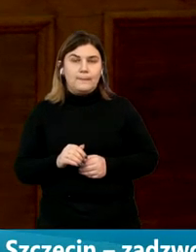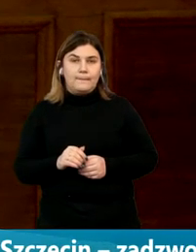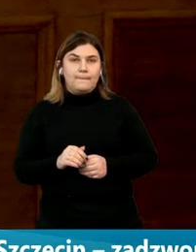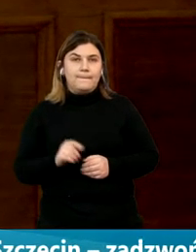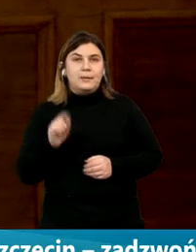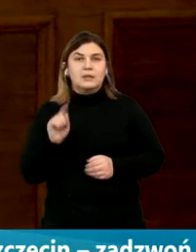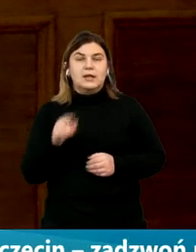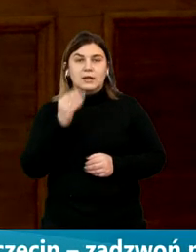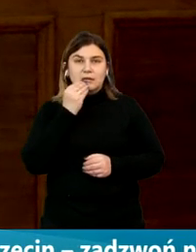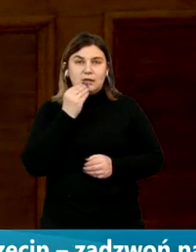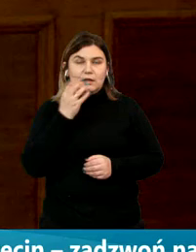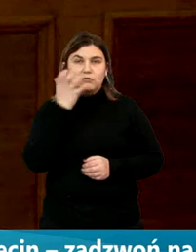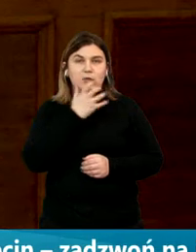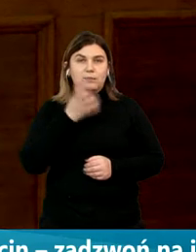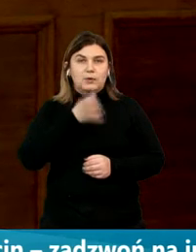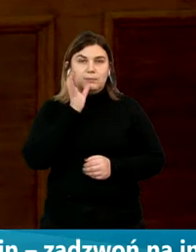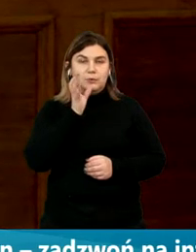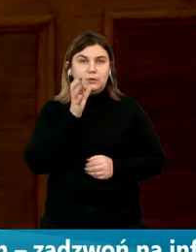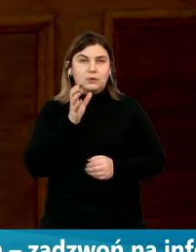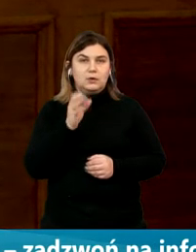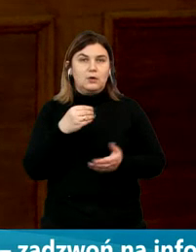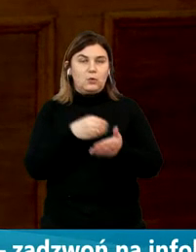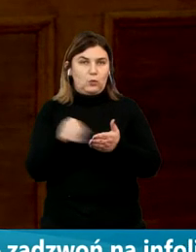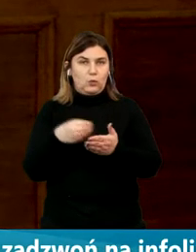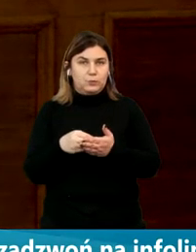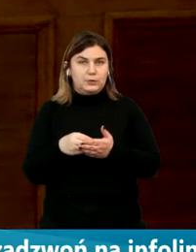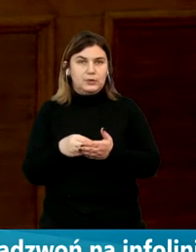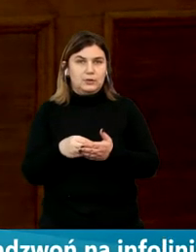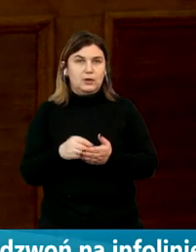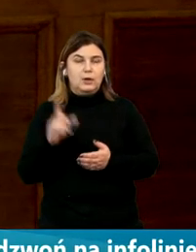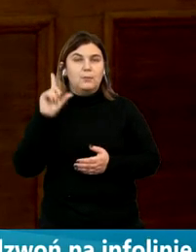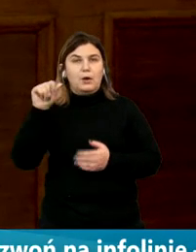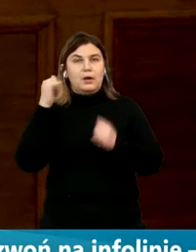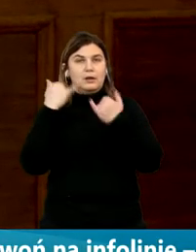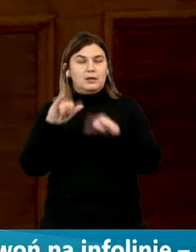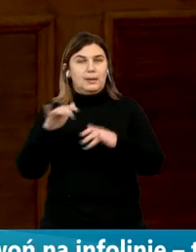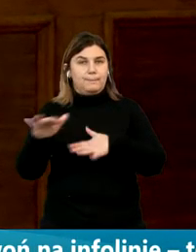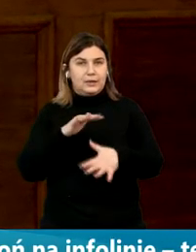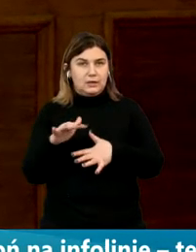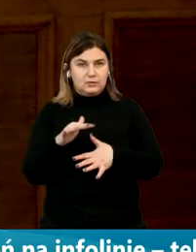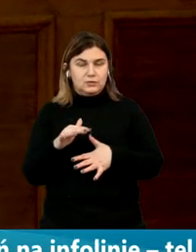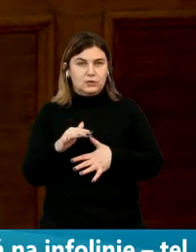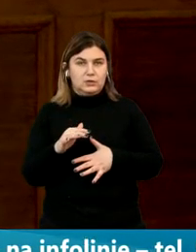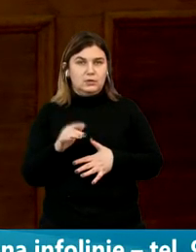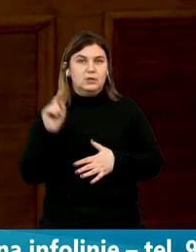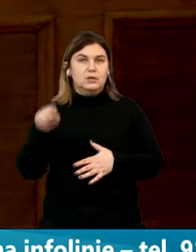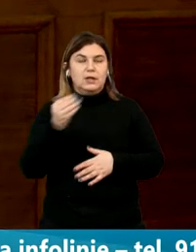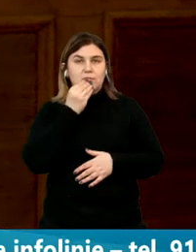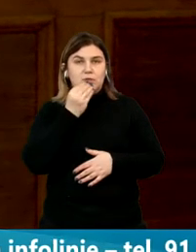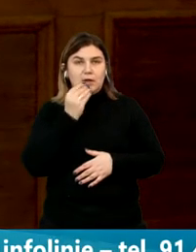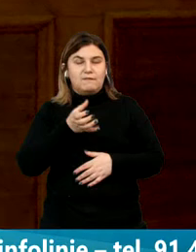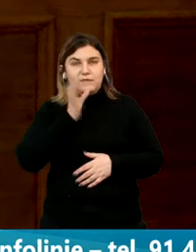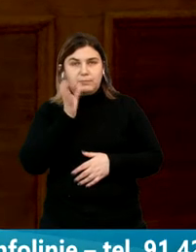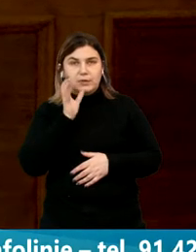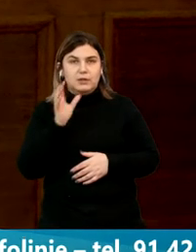takie potrawy czy ciepłe napoje po prostu kupili, udali się w inne miejsce i po prostu je tam spożyli czy wypili, więc